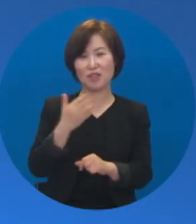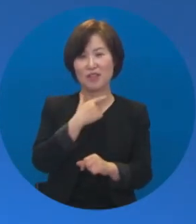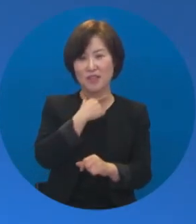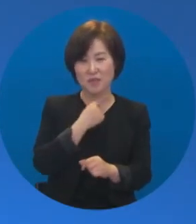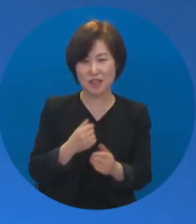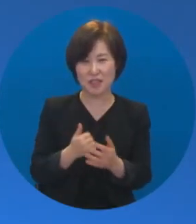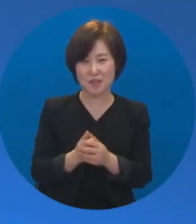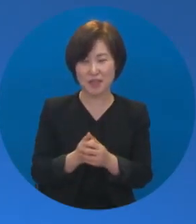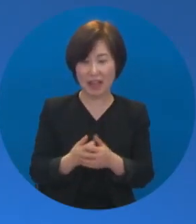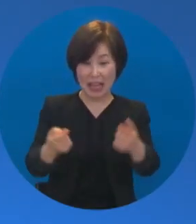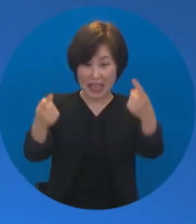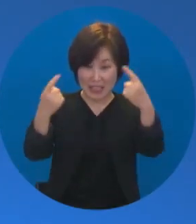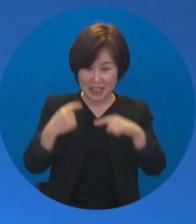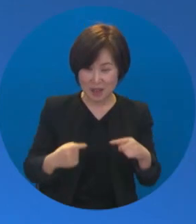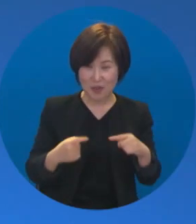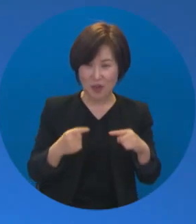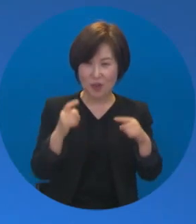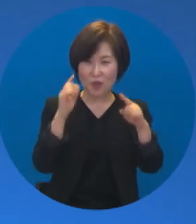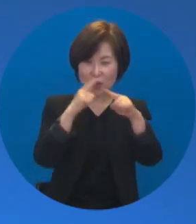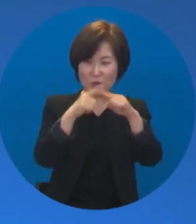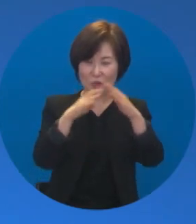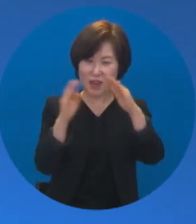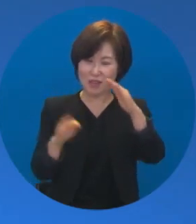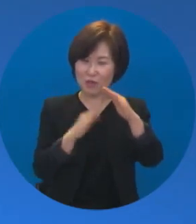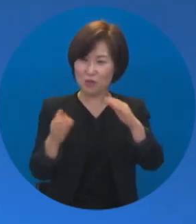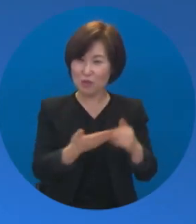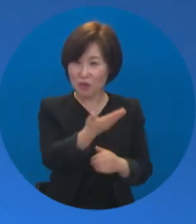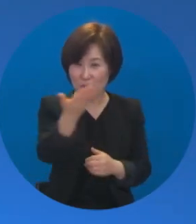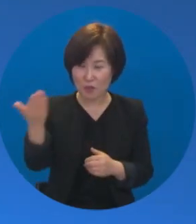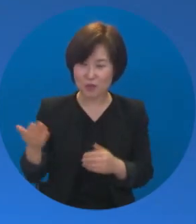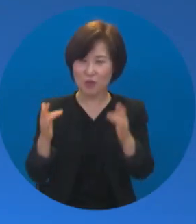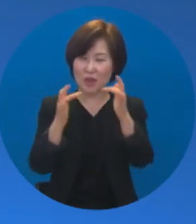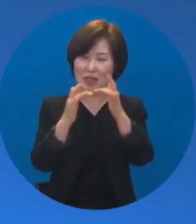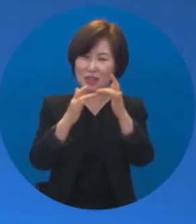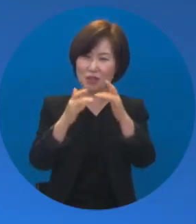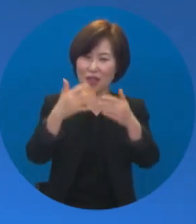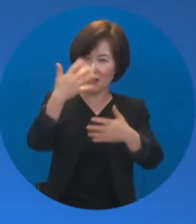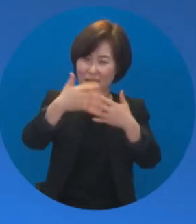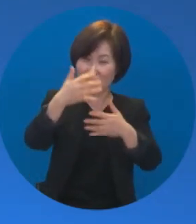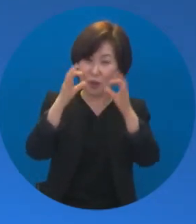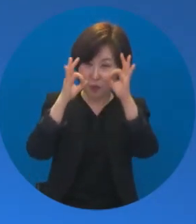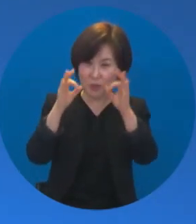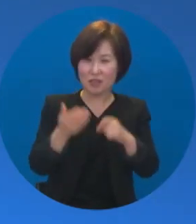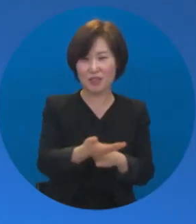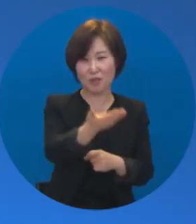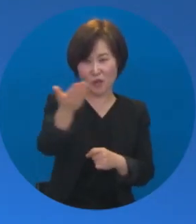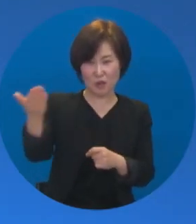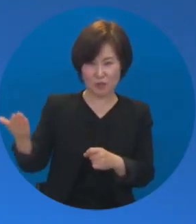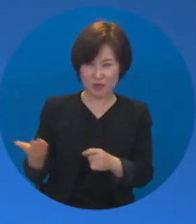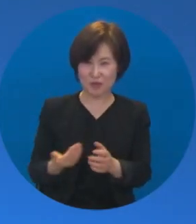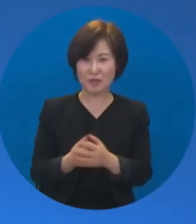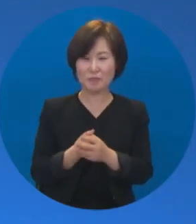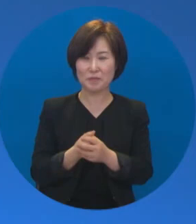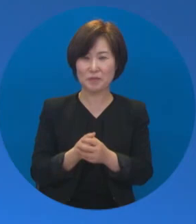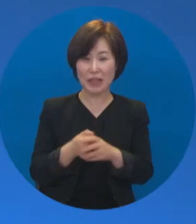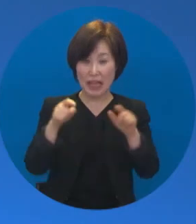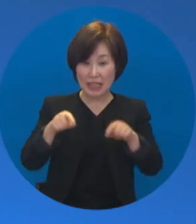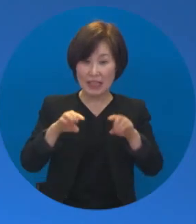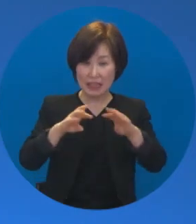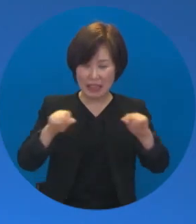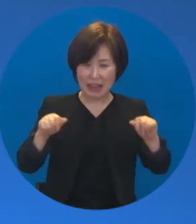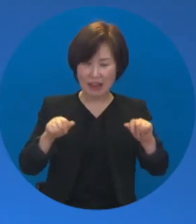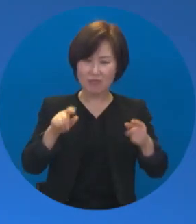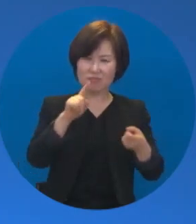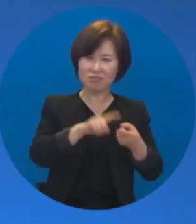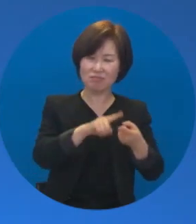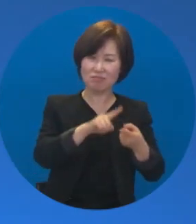우리 참여교회 성도 여러분, 또 인터넷으로 방송을 보고 계신 모든 성도님들께 우리가 이 땅의 삶에 머무르지